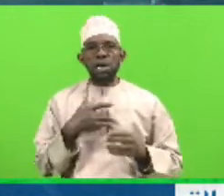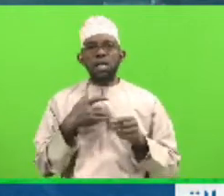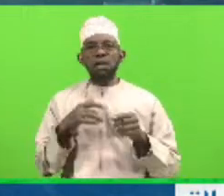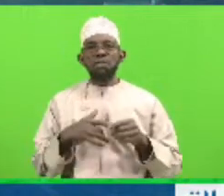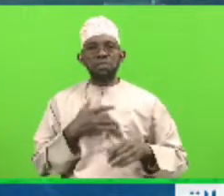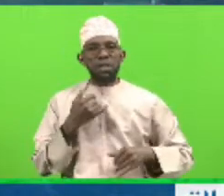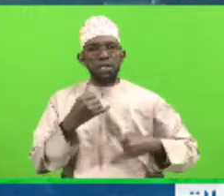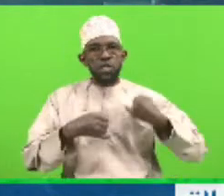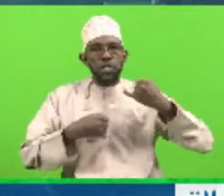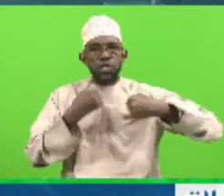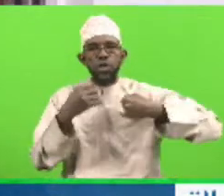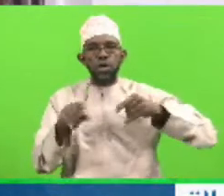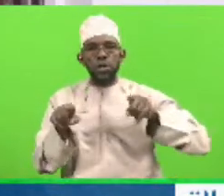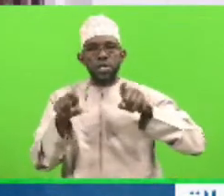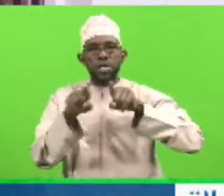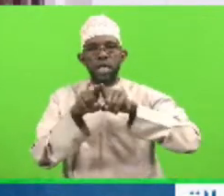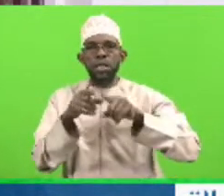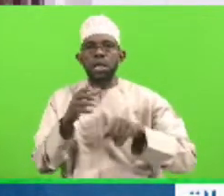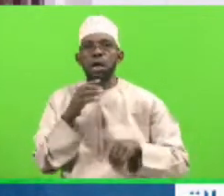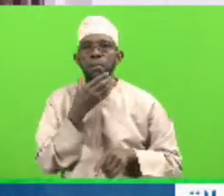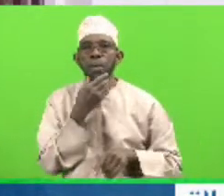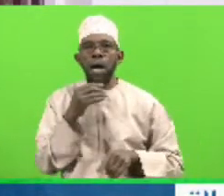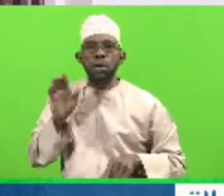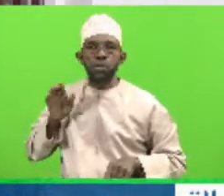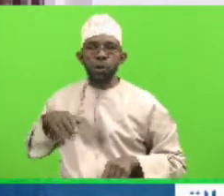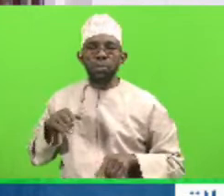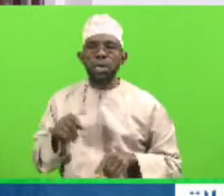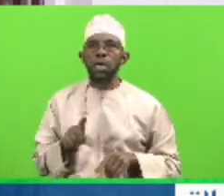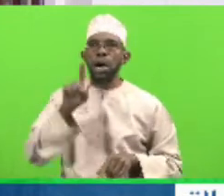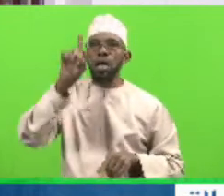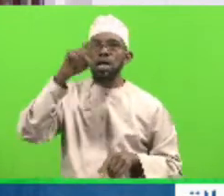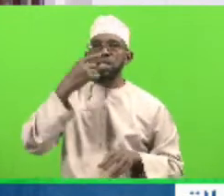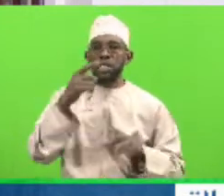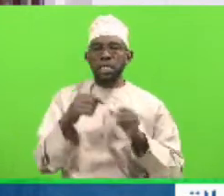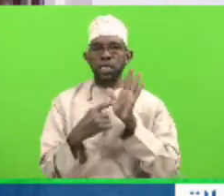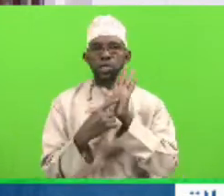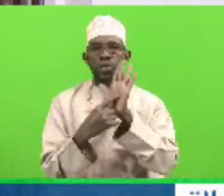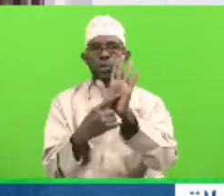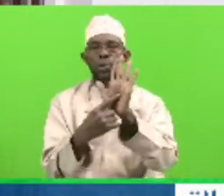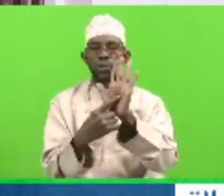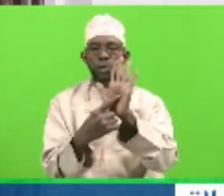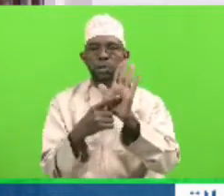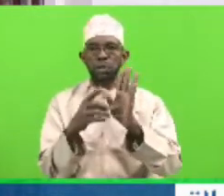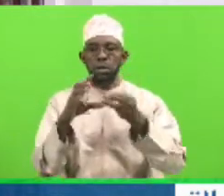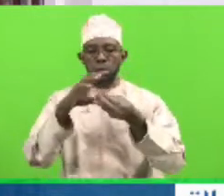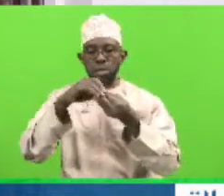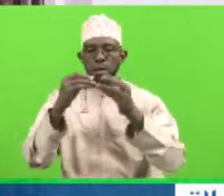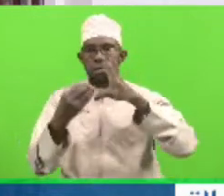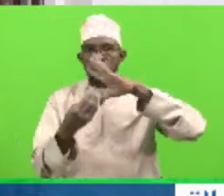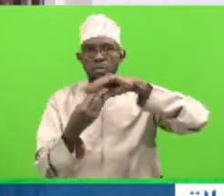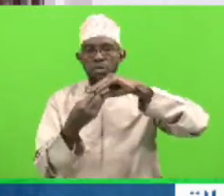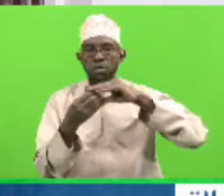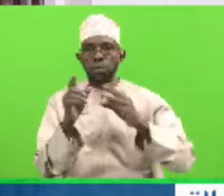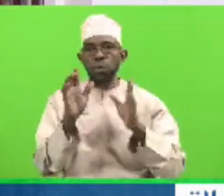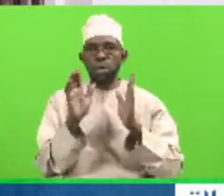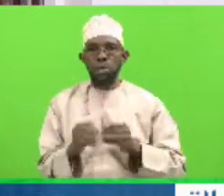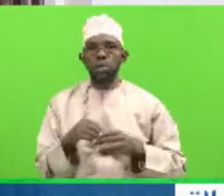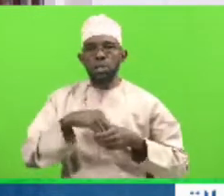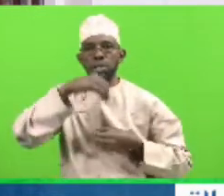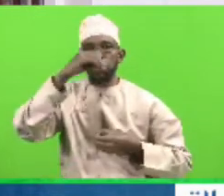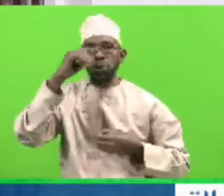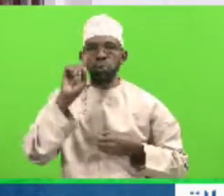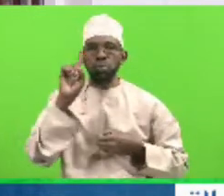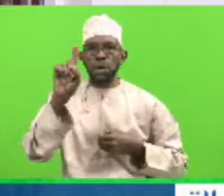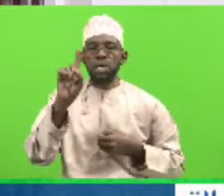إليه. قال سبحانه وتعالى: ومن آياته أن خلق لكم من أنفسكم